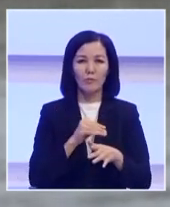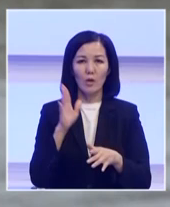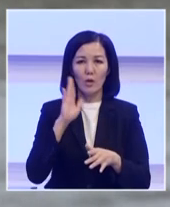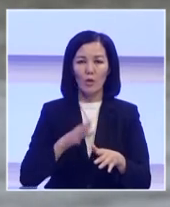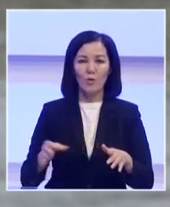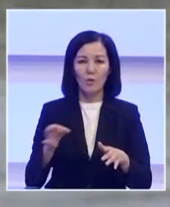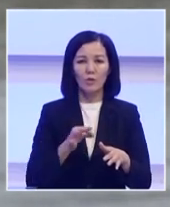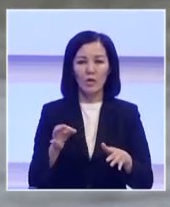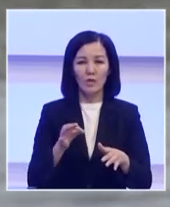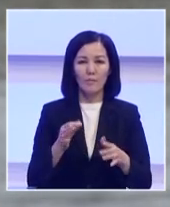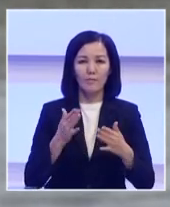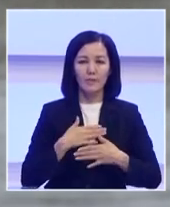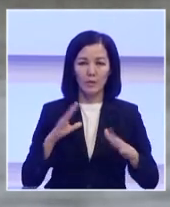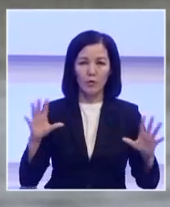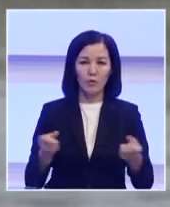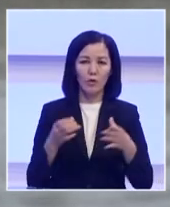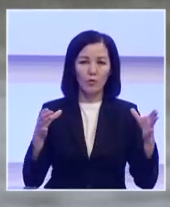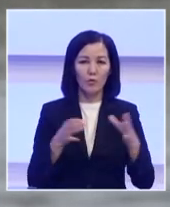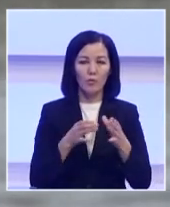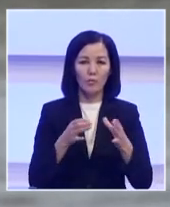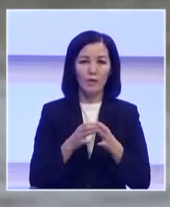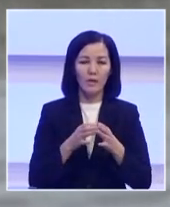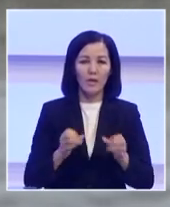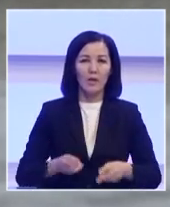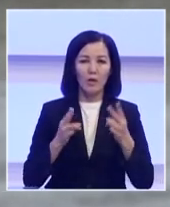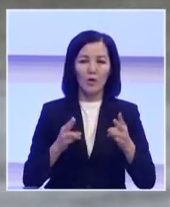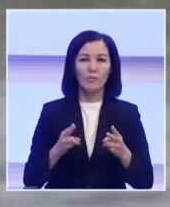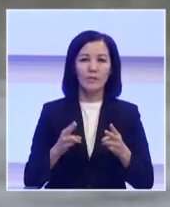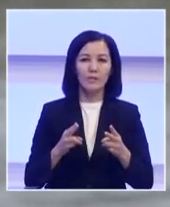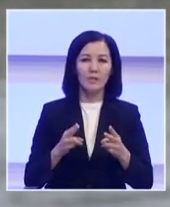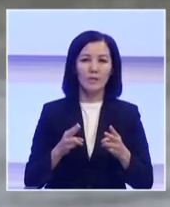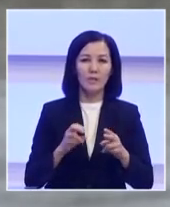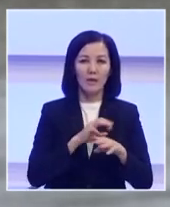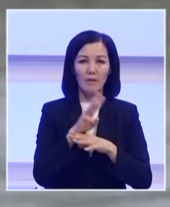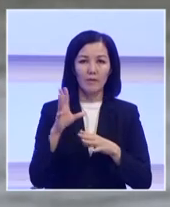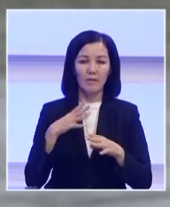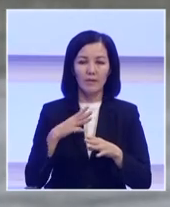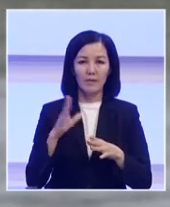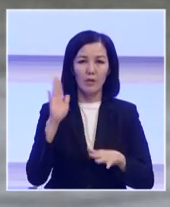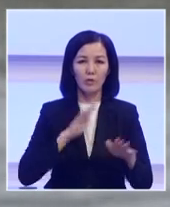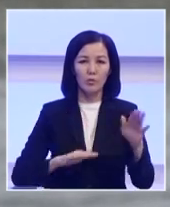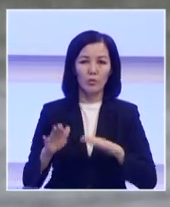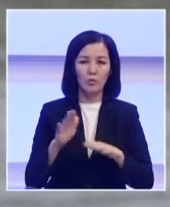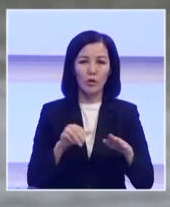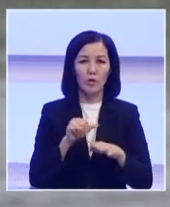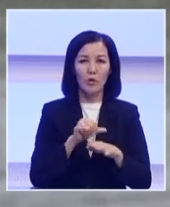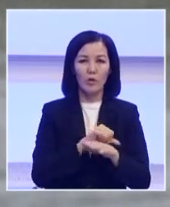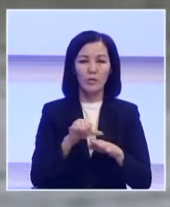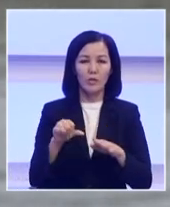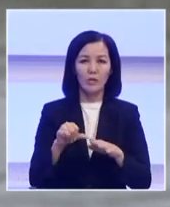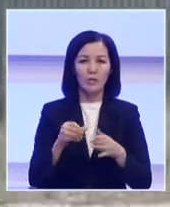жатады. Дәл осындай кезде біздің құтқару тобымыз жағалауда қауіпсіздікті қамтамасыз етеді. Сондай-ақ қазір суға түсу шекарасын белгілеу жұмыстары жүріп